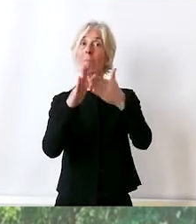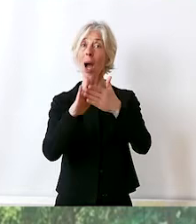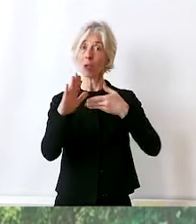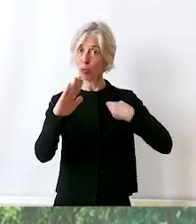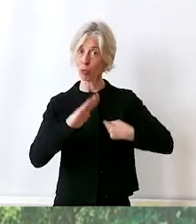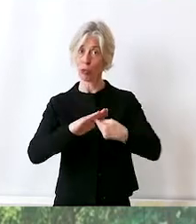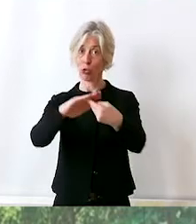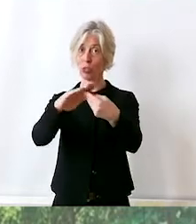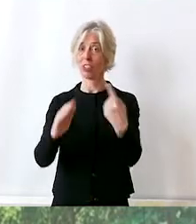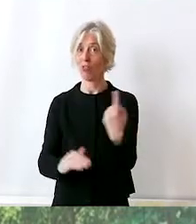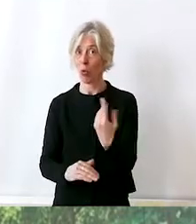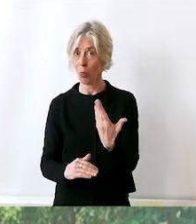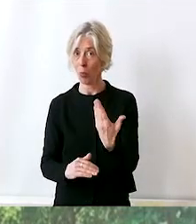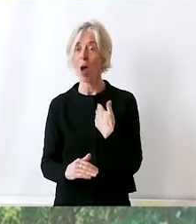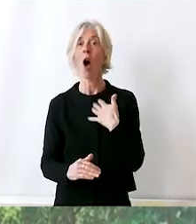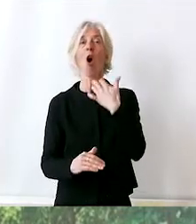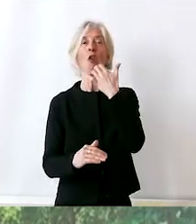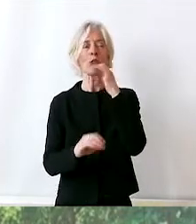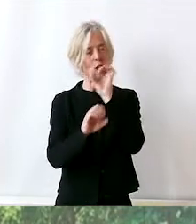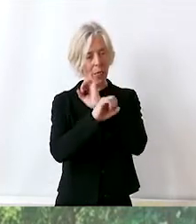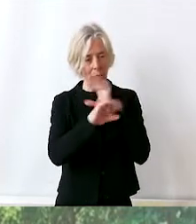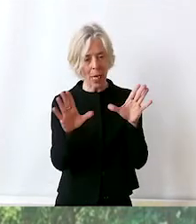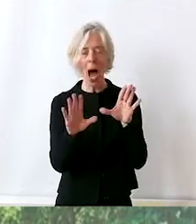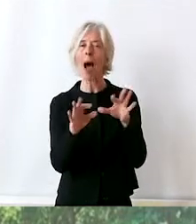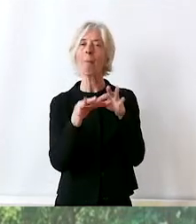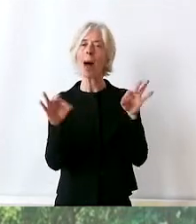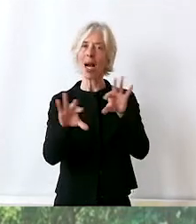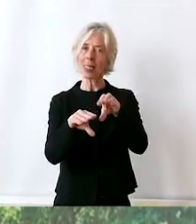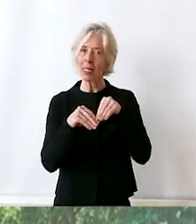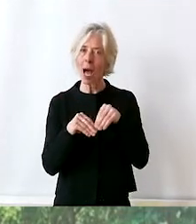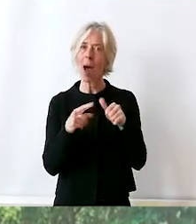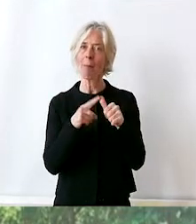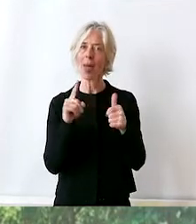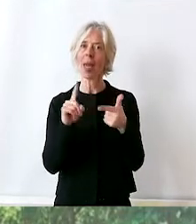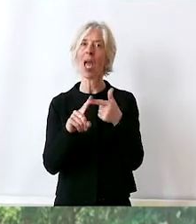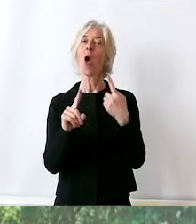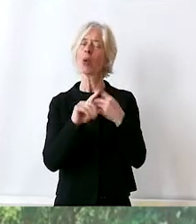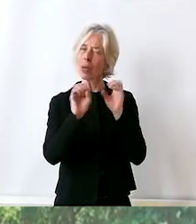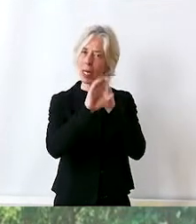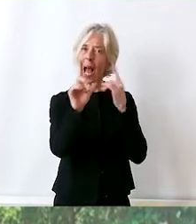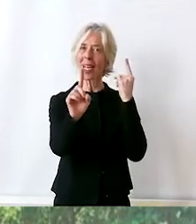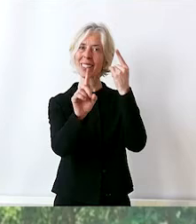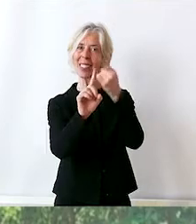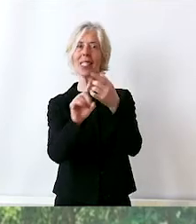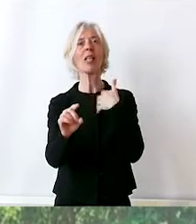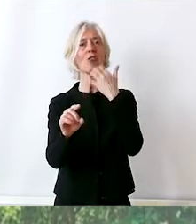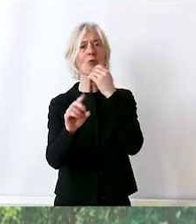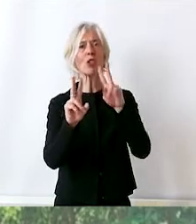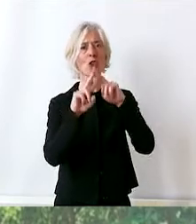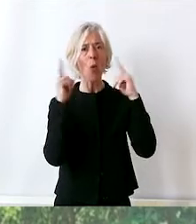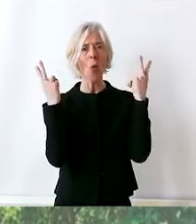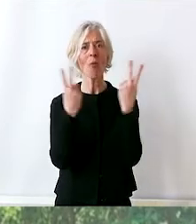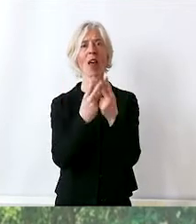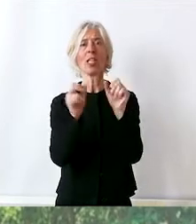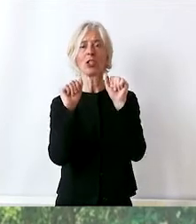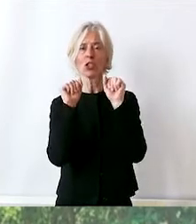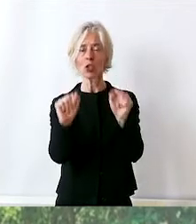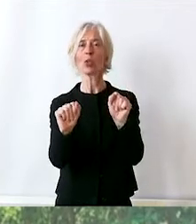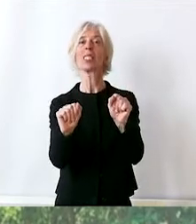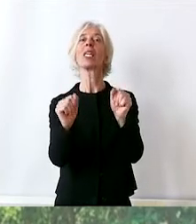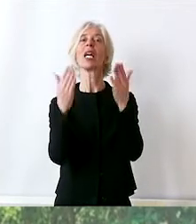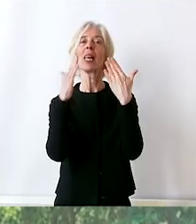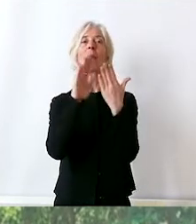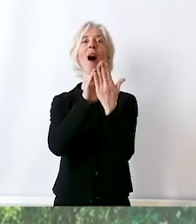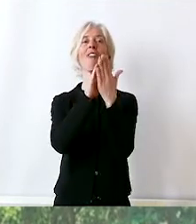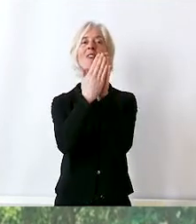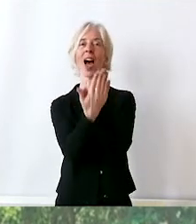ist, durch klare Maßnahmen und Zielsetzungen zur Eindämmung des Klimawandels beizutragen. UPM